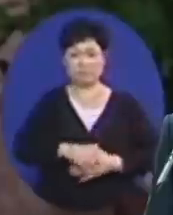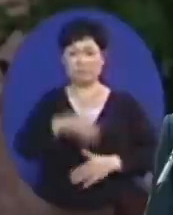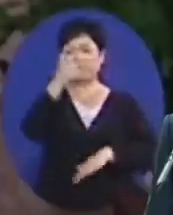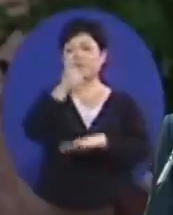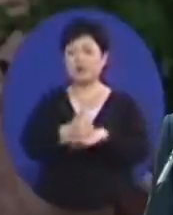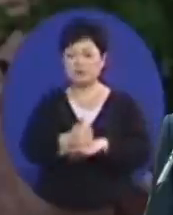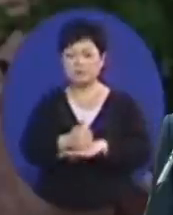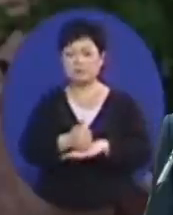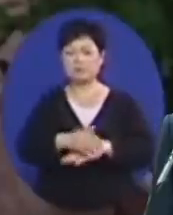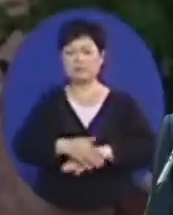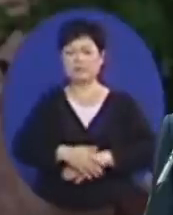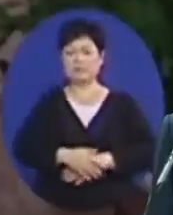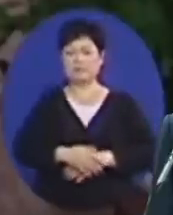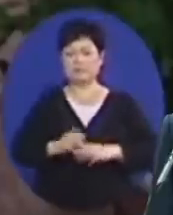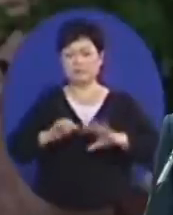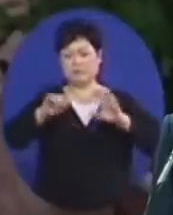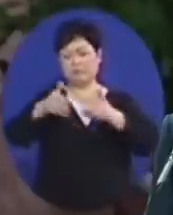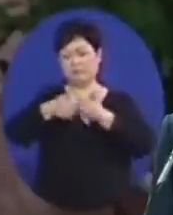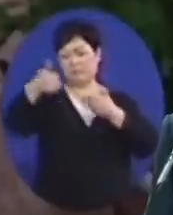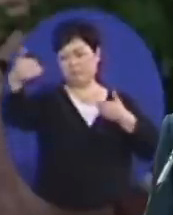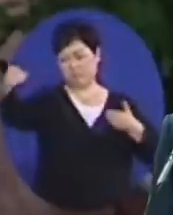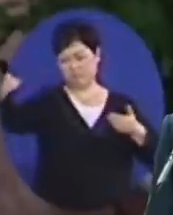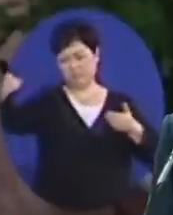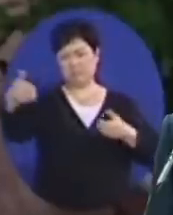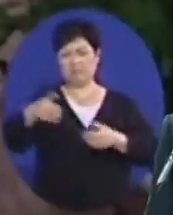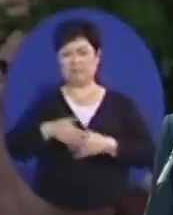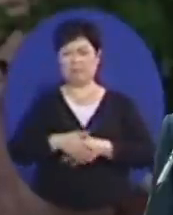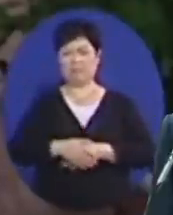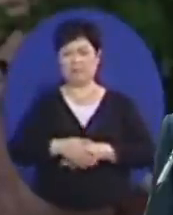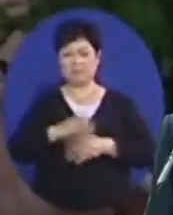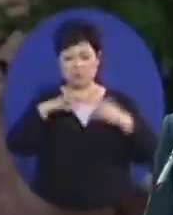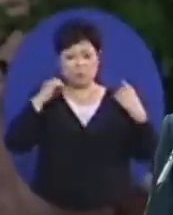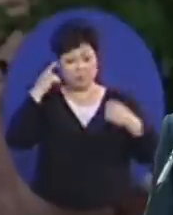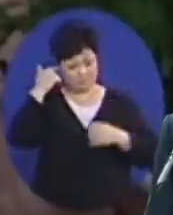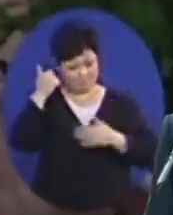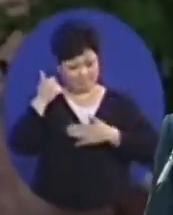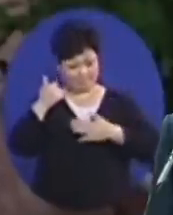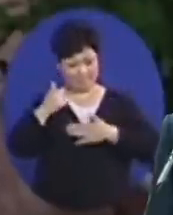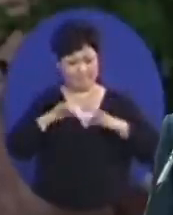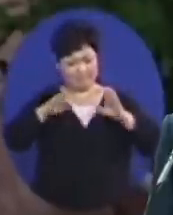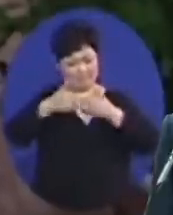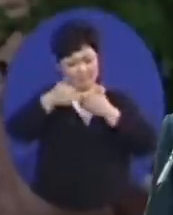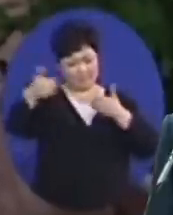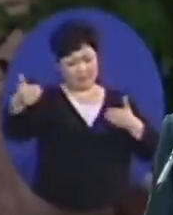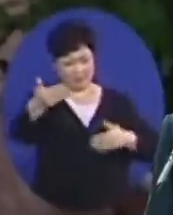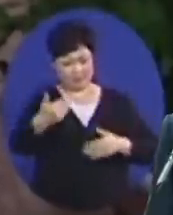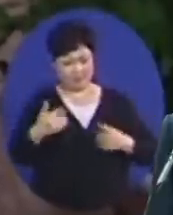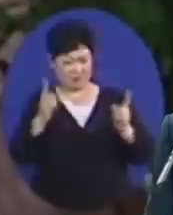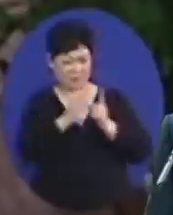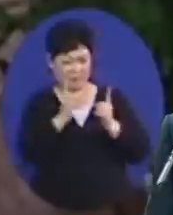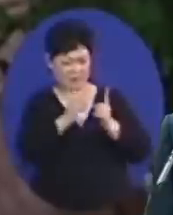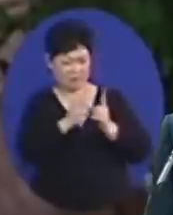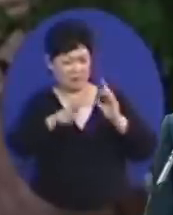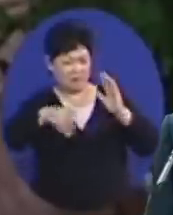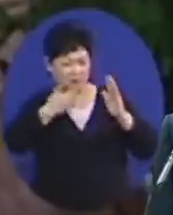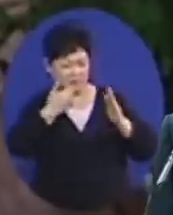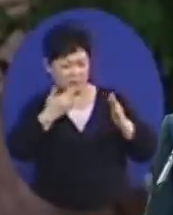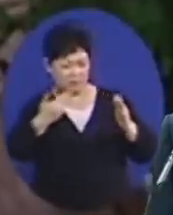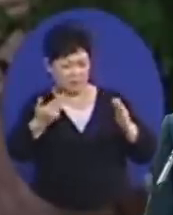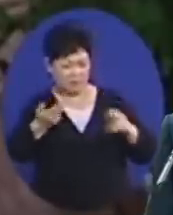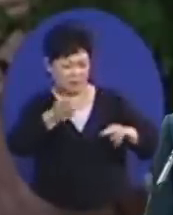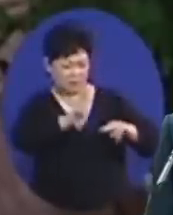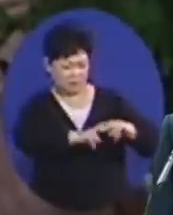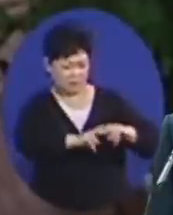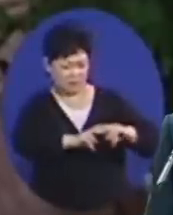나중에 이 세상을 떴어요. 내가 세상을 뜨기 전에 그를 만나서 식사를 같이 하는데 조